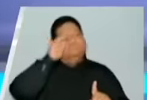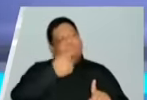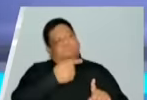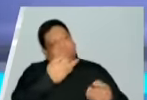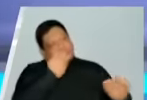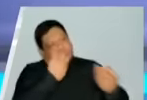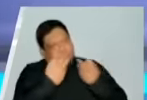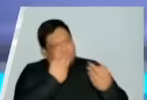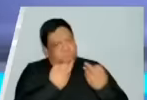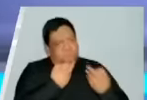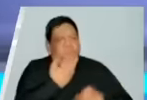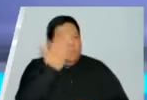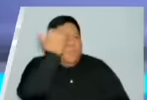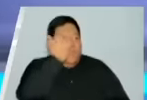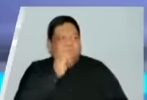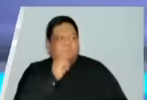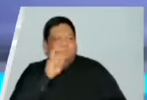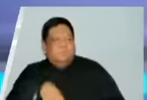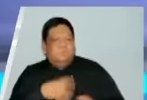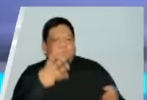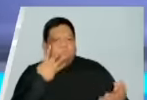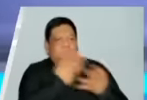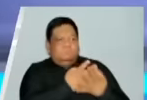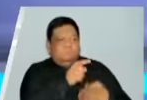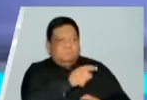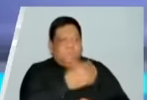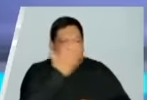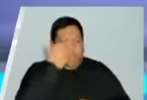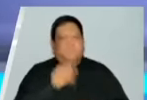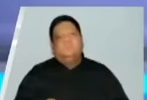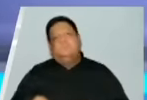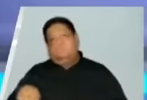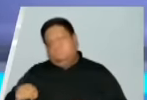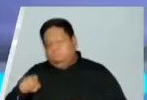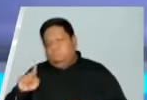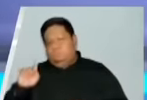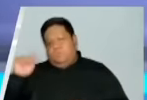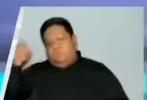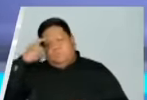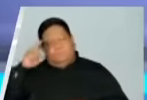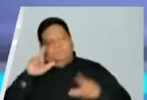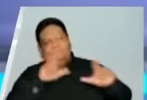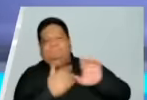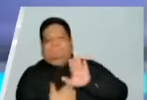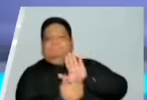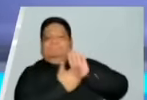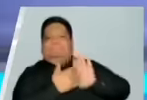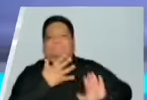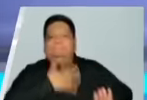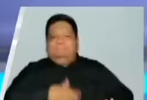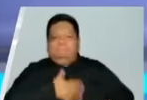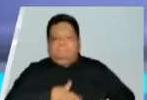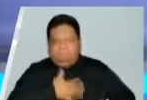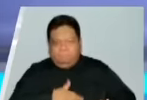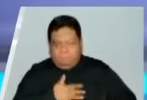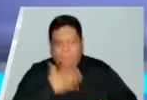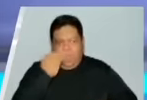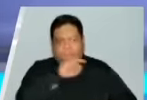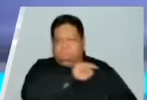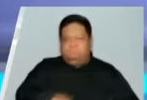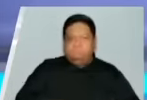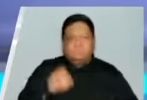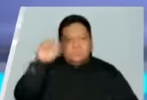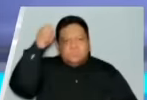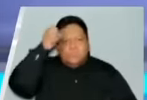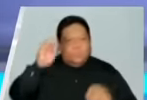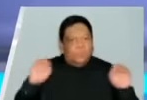dapat arestuhin matapos siyang ipa-contempt. Ito ay para sa paulit-ulit na hindi niya pagdalo sa pagdinig ng Senate Committee on Women para